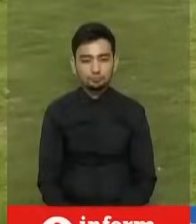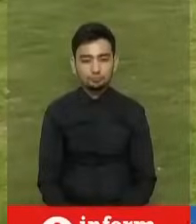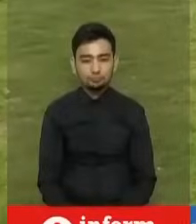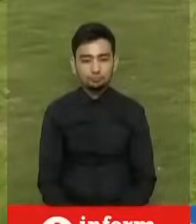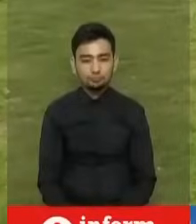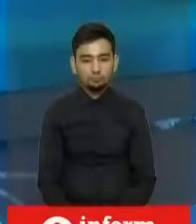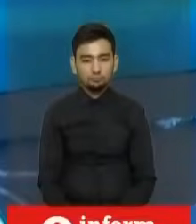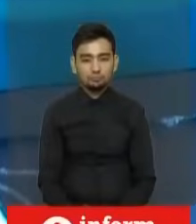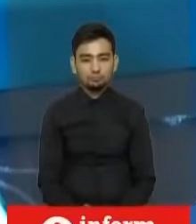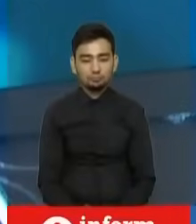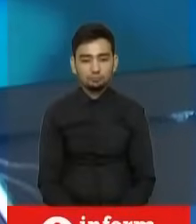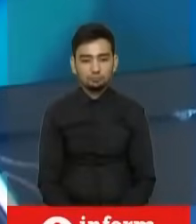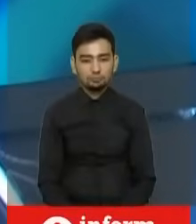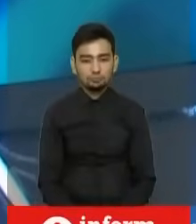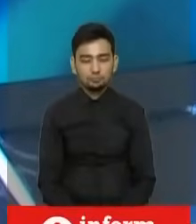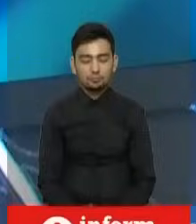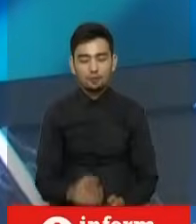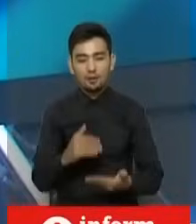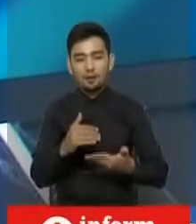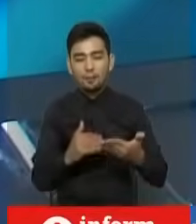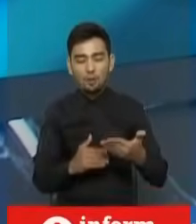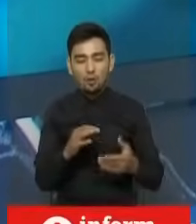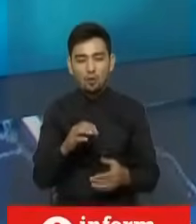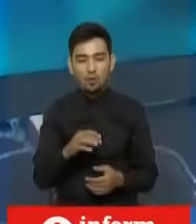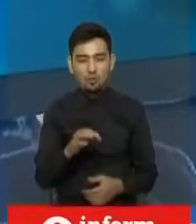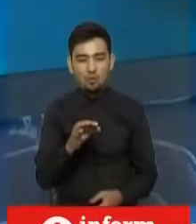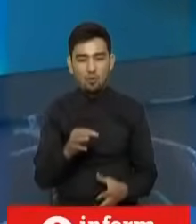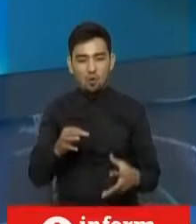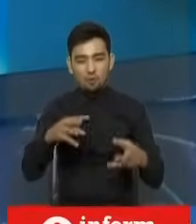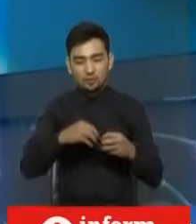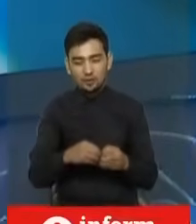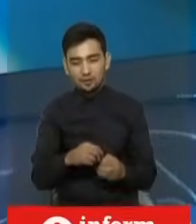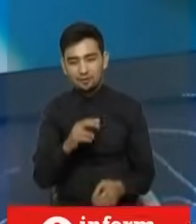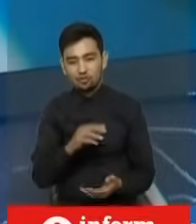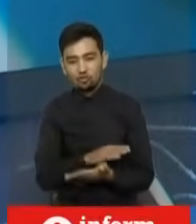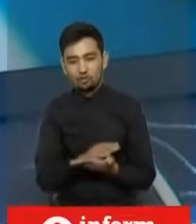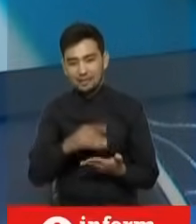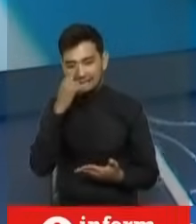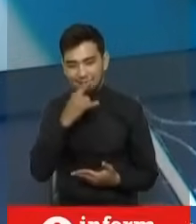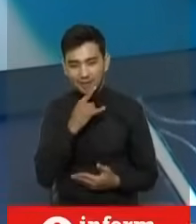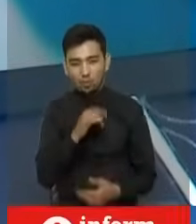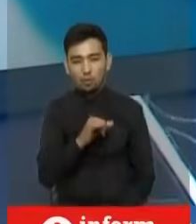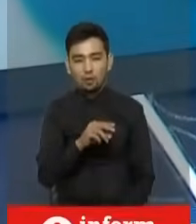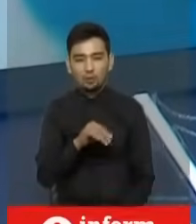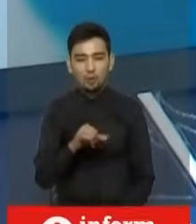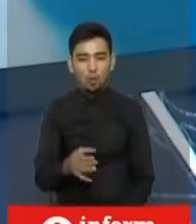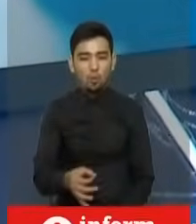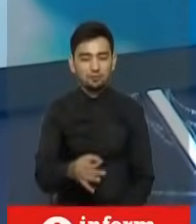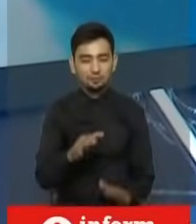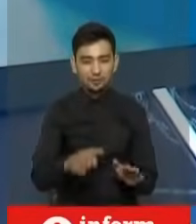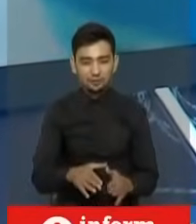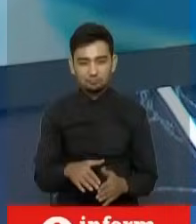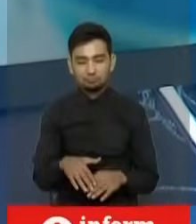Астана. В рамках общенациональной экологической акции «Таза Казахстан» в области Улытау организовали